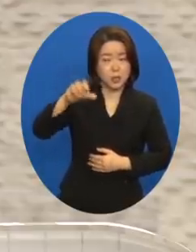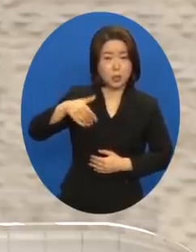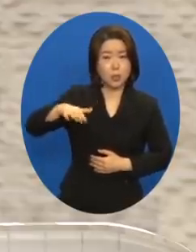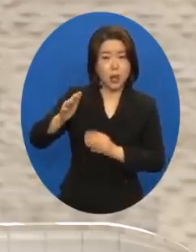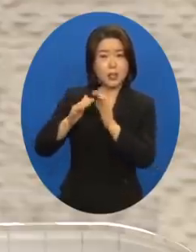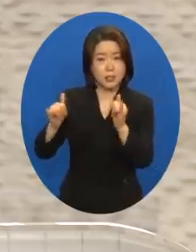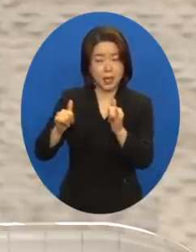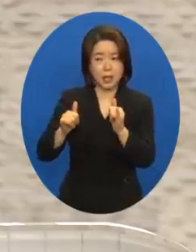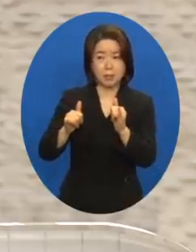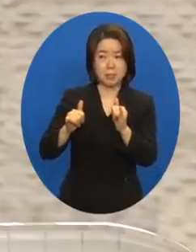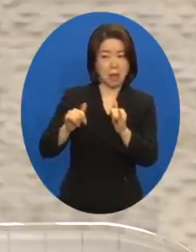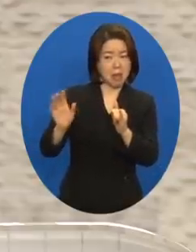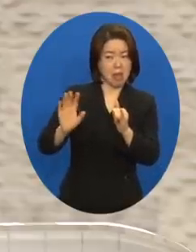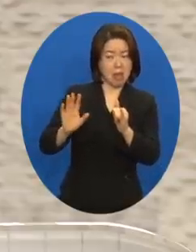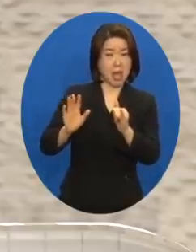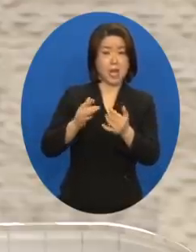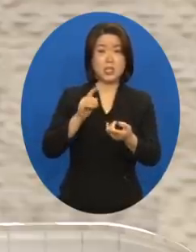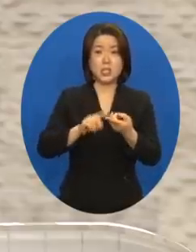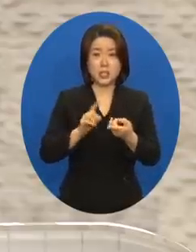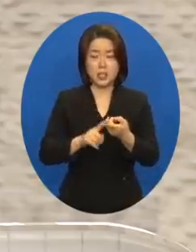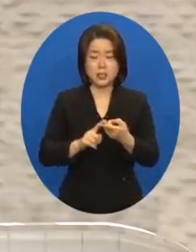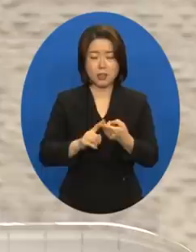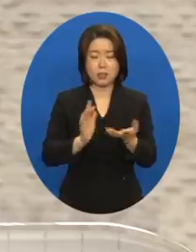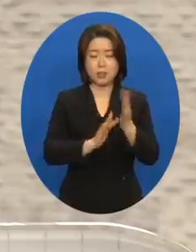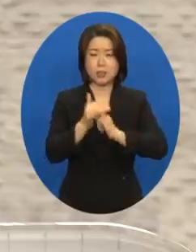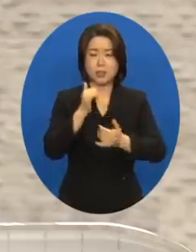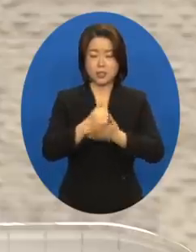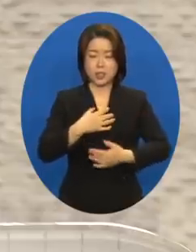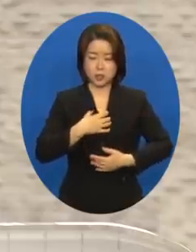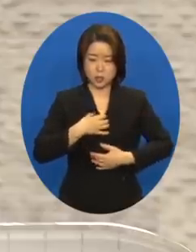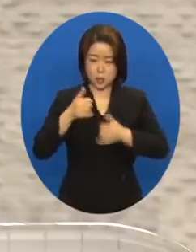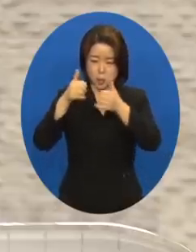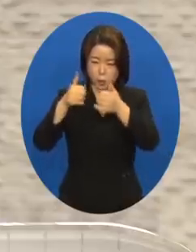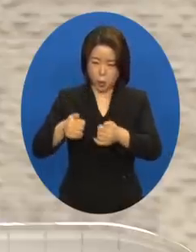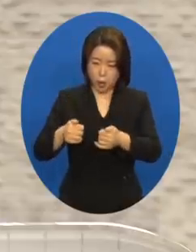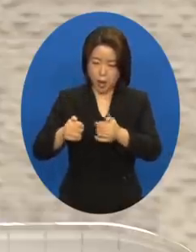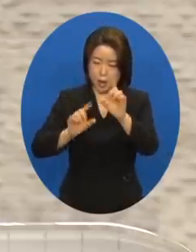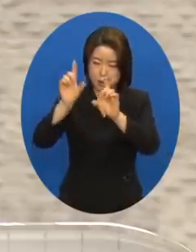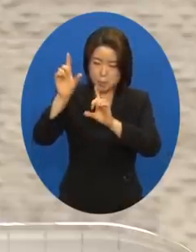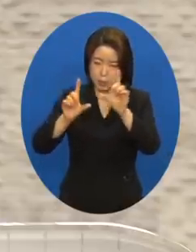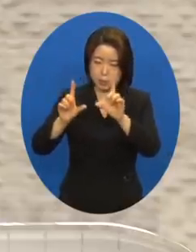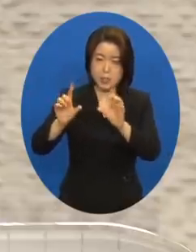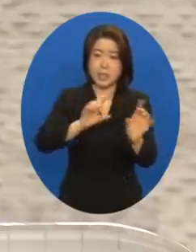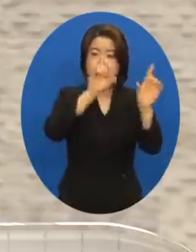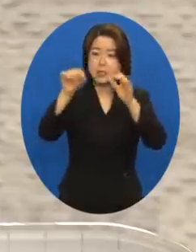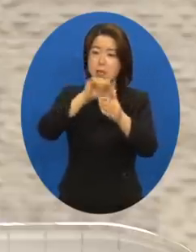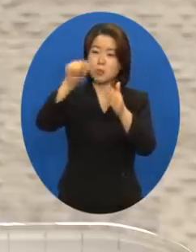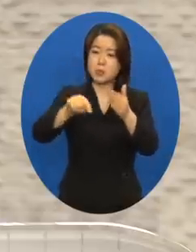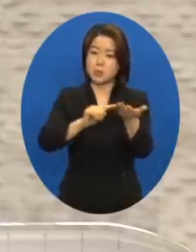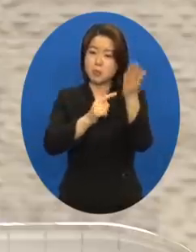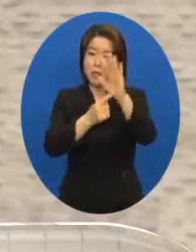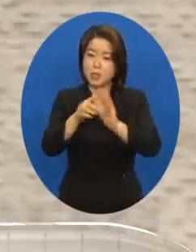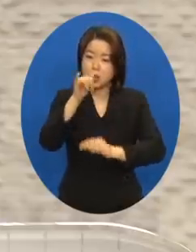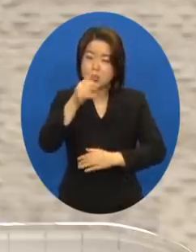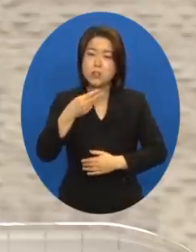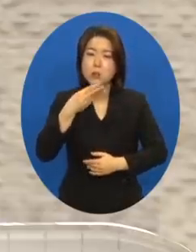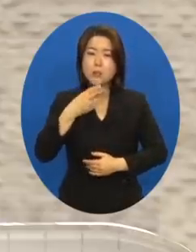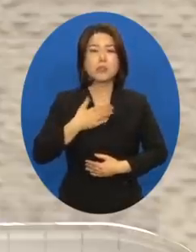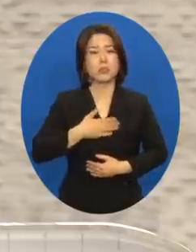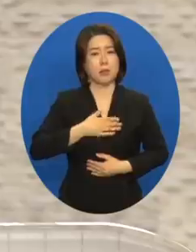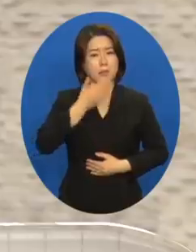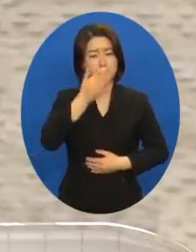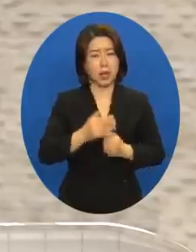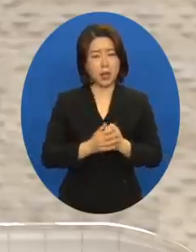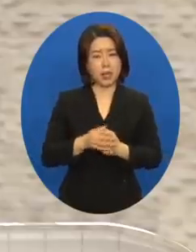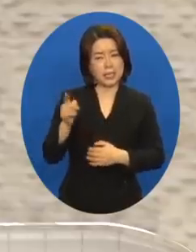사람인지 아닌지는 예수님을 경우야 함이 그 사람의 삶 속에 있는지를 보아야 무슨 말을 하든 무슨